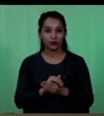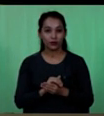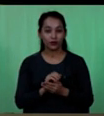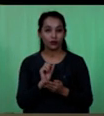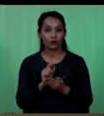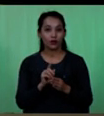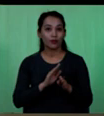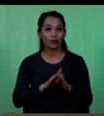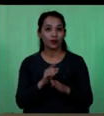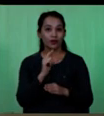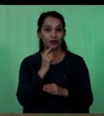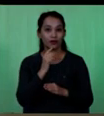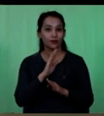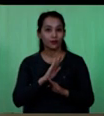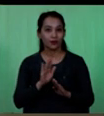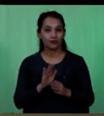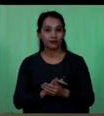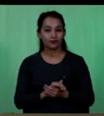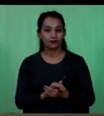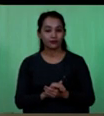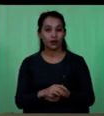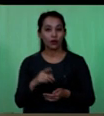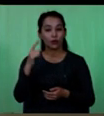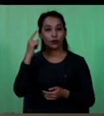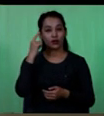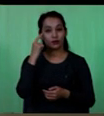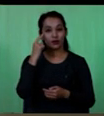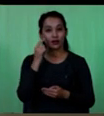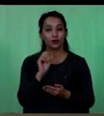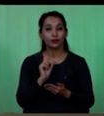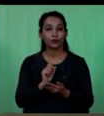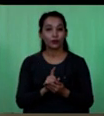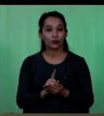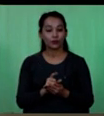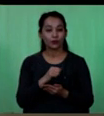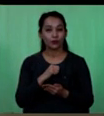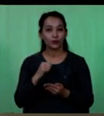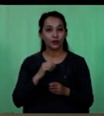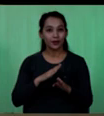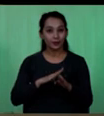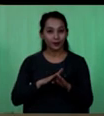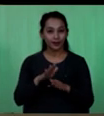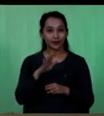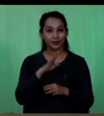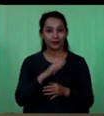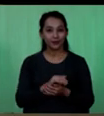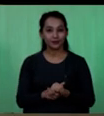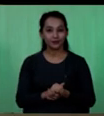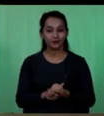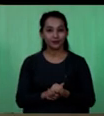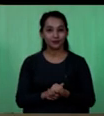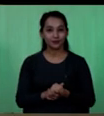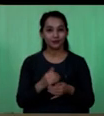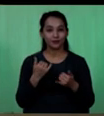Topshiriqlarni bajarishga qiynalmadingizmi? O'ylaymanki, ushbu topshiriqlarni mustaqil o'zingiz bajaryapsiz.